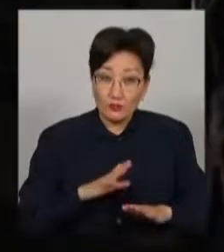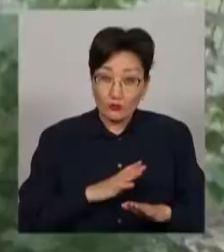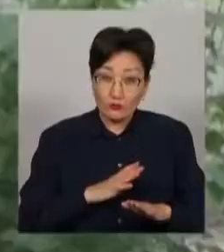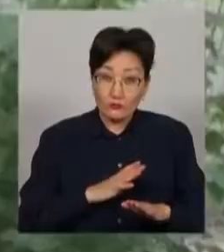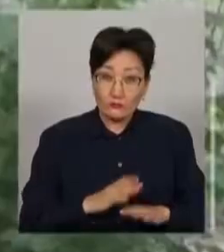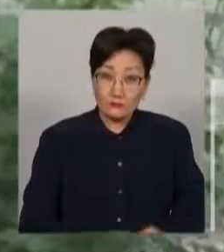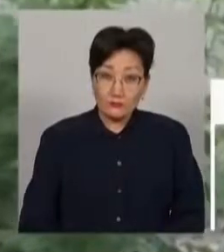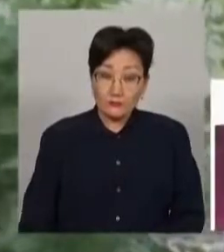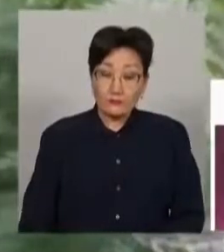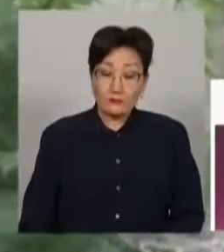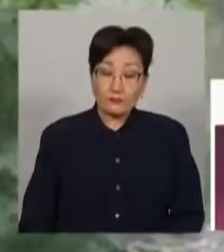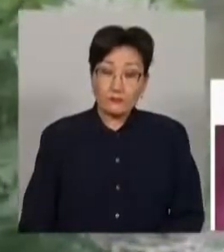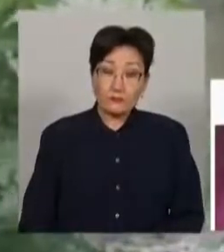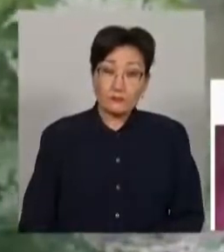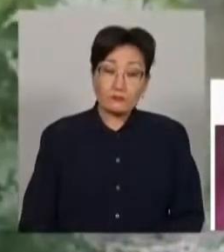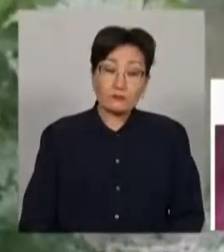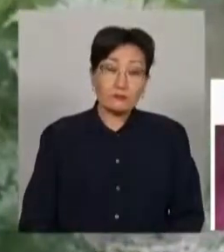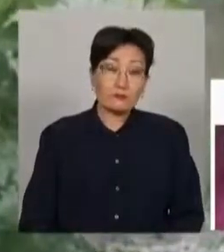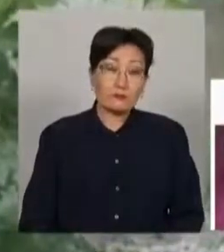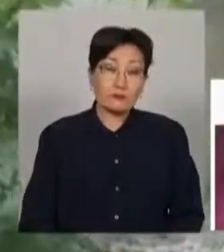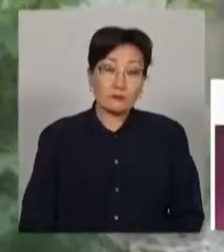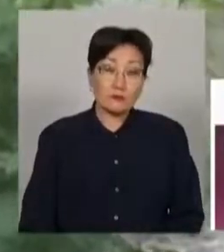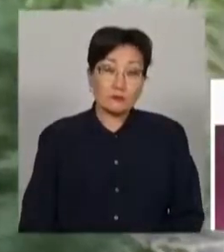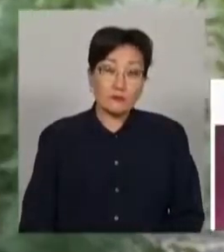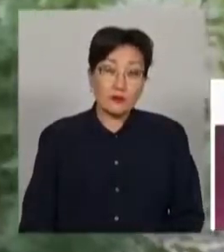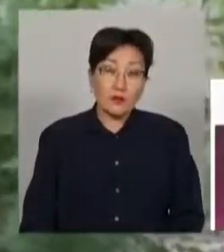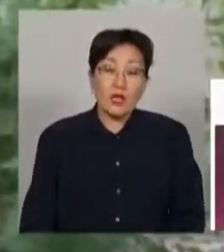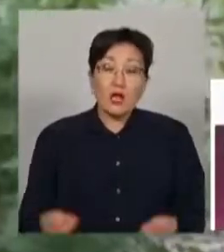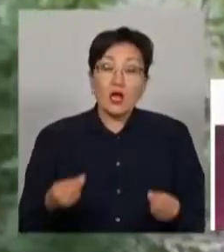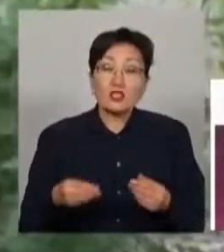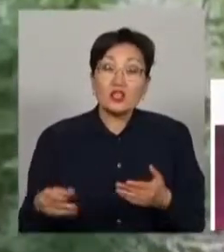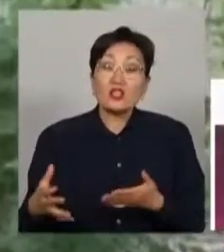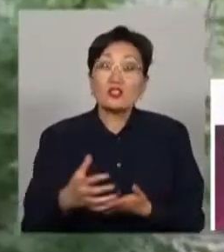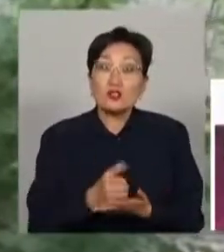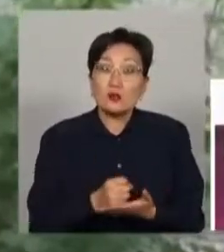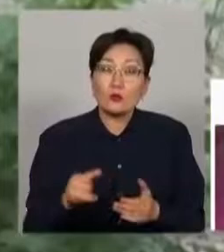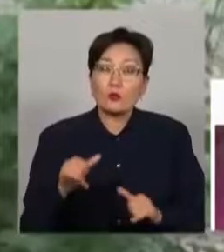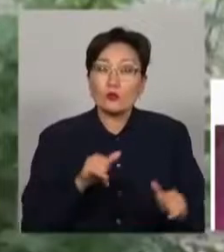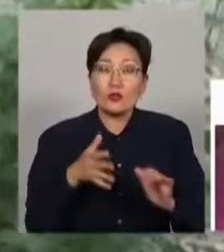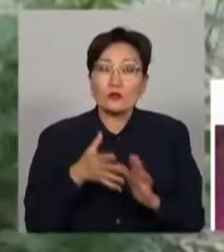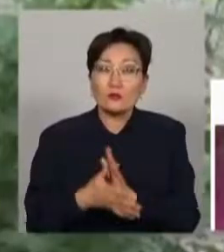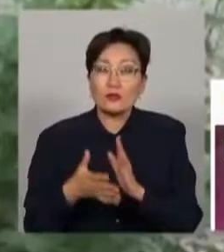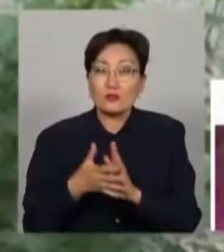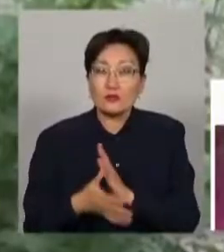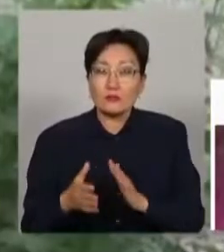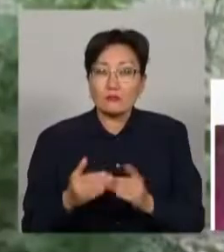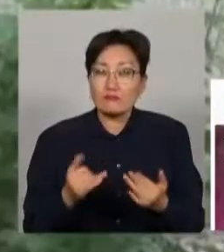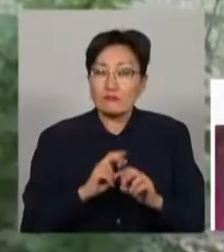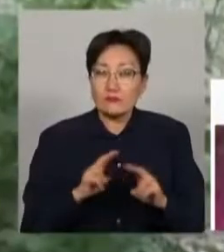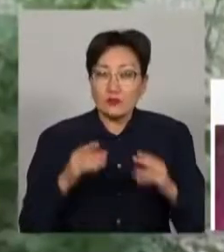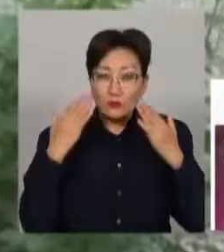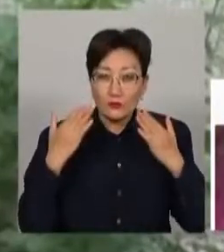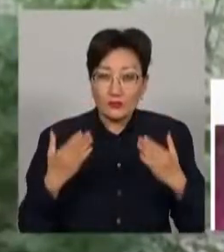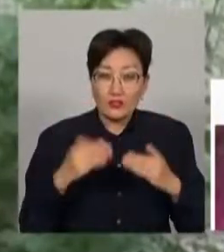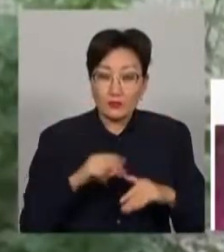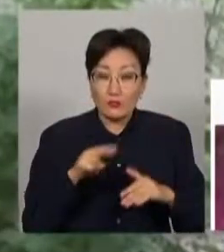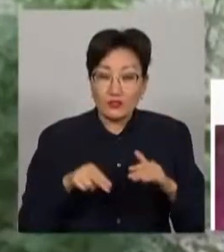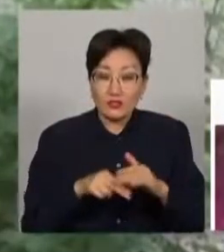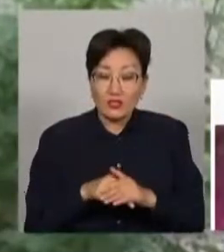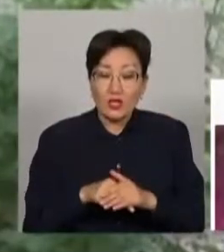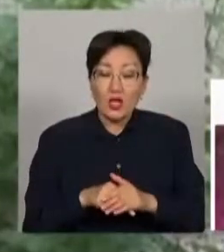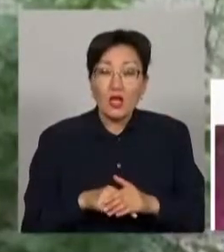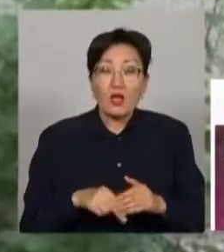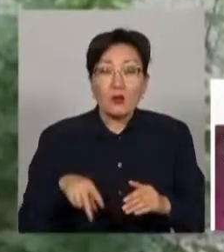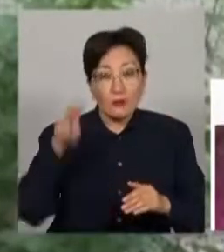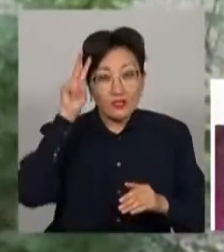екен. Все собранные деньги непонятно куда деваются. Ақша жиналады, қайда кетіп жатқаны туралы есеп те берілмейді. Жертөледе жиналып